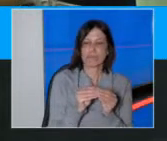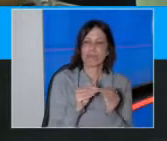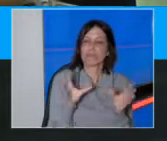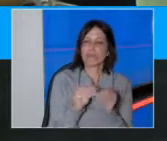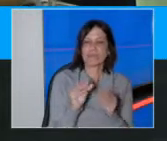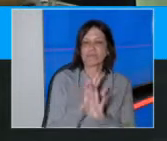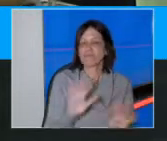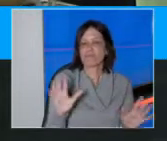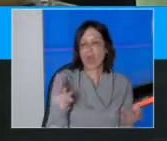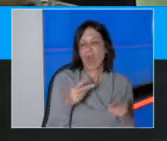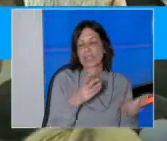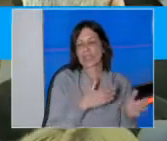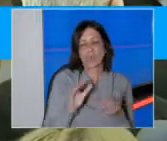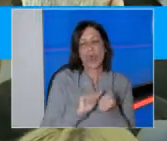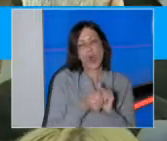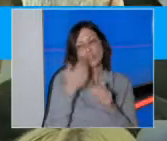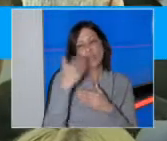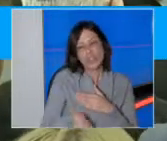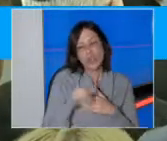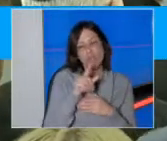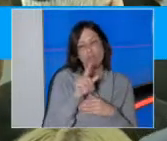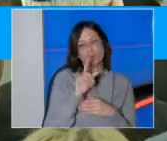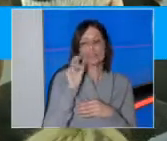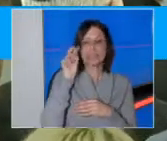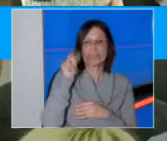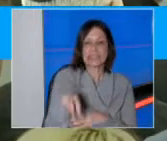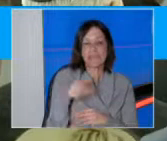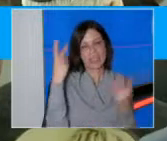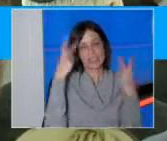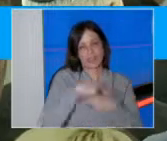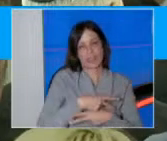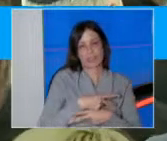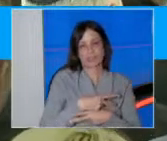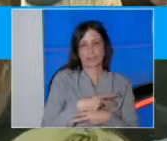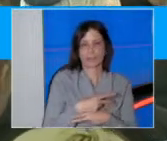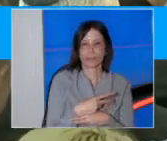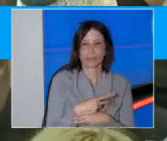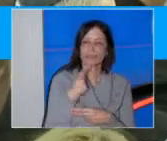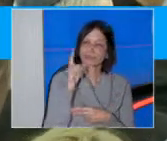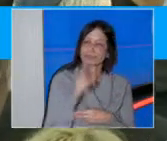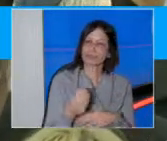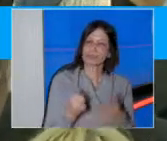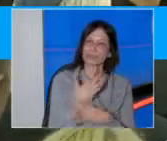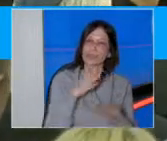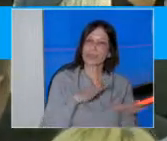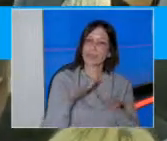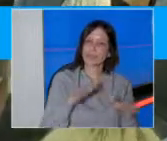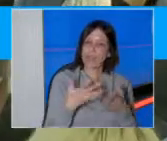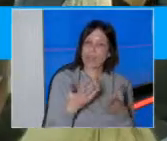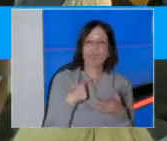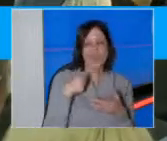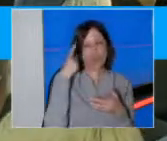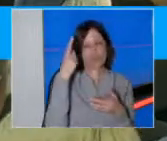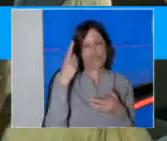עם אף אחד, או שבסופו של דבר הוא ייכנס ויבין שצריך להקים פה ממשלה לאומית. אני בכלל